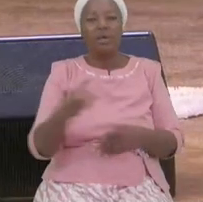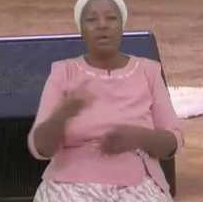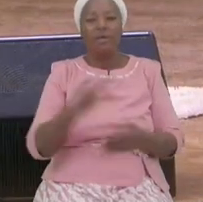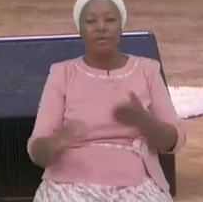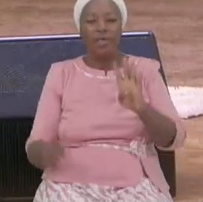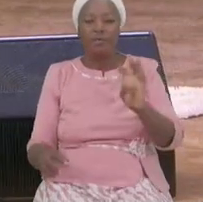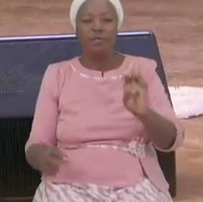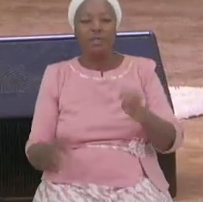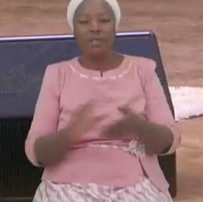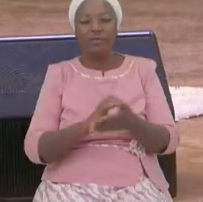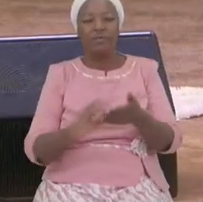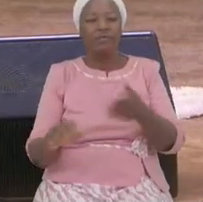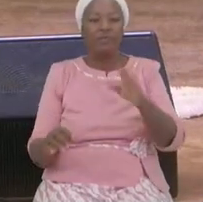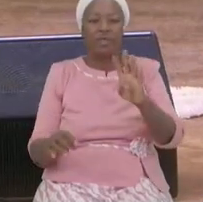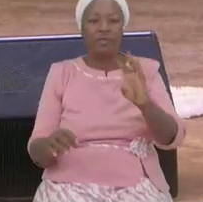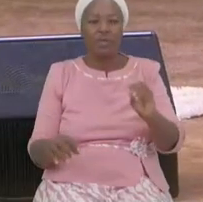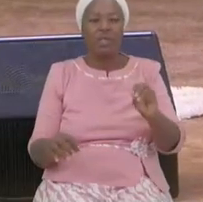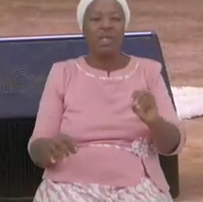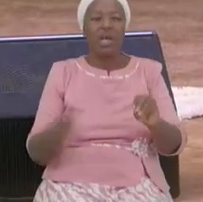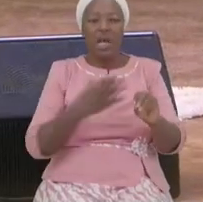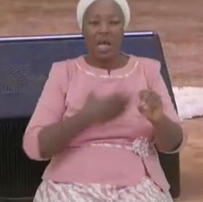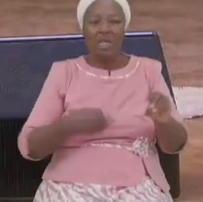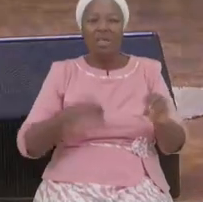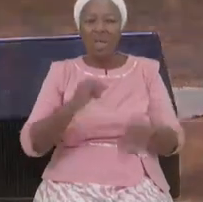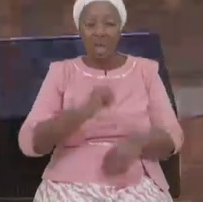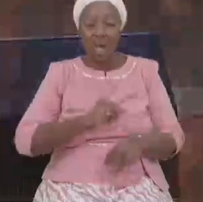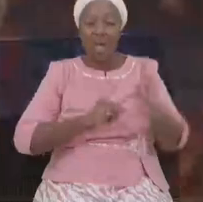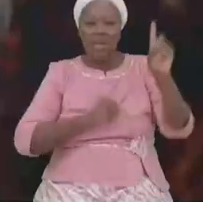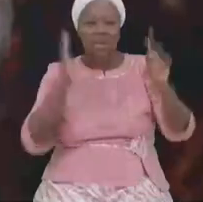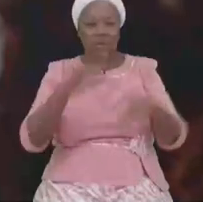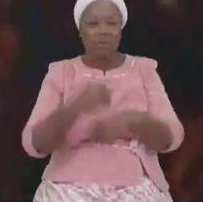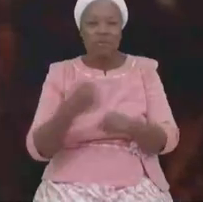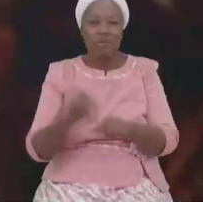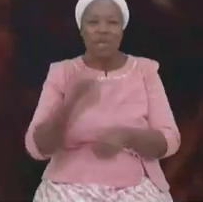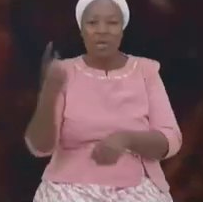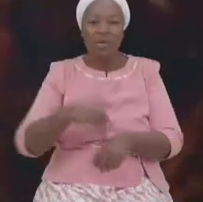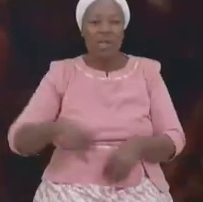verset 40, je traiterai avec eux une alliance éternelle.